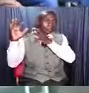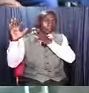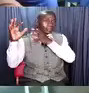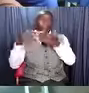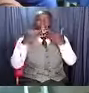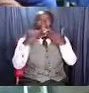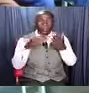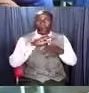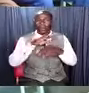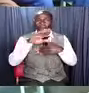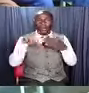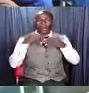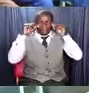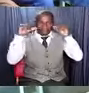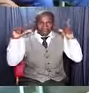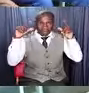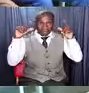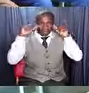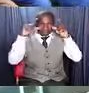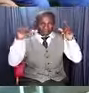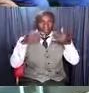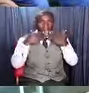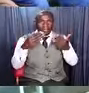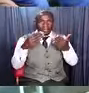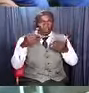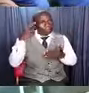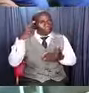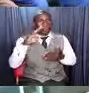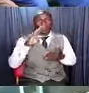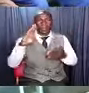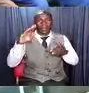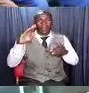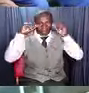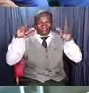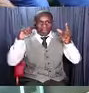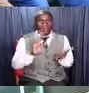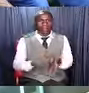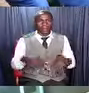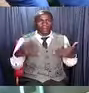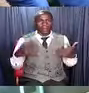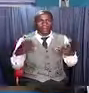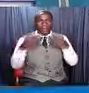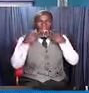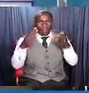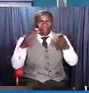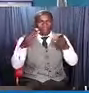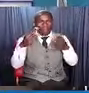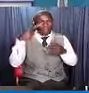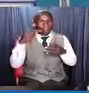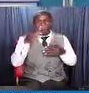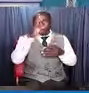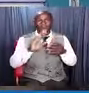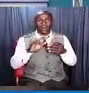Hallelujah. Asante. Thank you. Asante kwa kuwa thank macho. Thank you for being awake. Hallelujah. Hallelujah. Sante sana. Thank you so much.